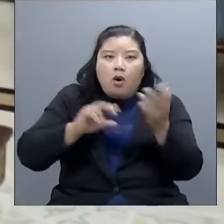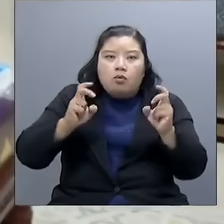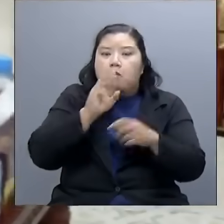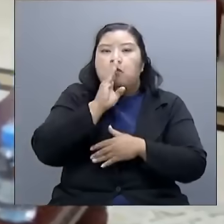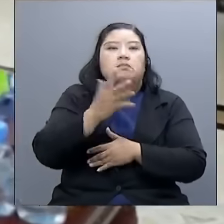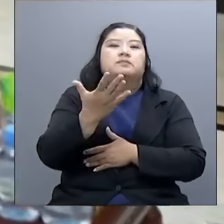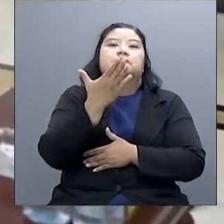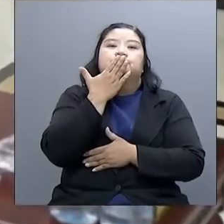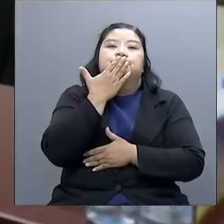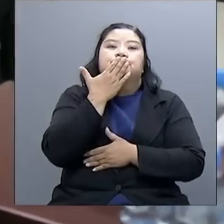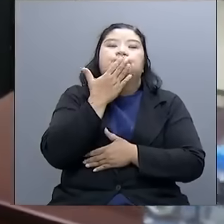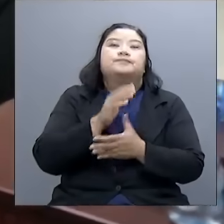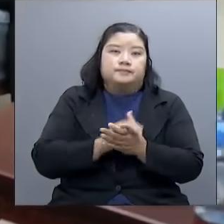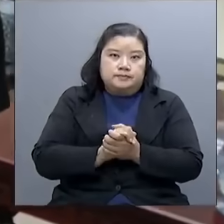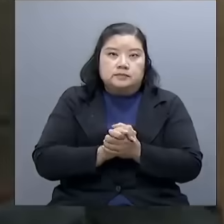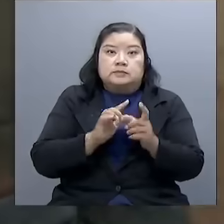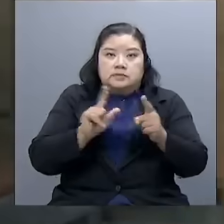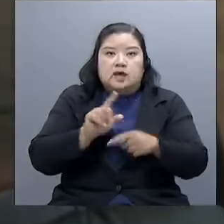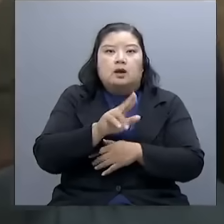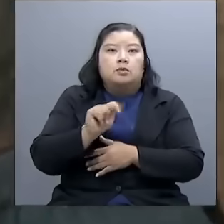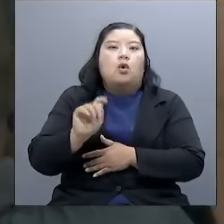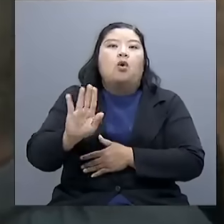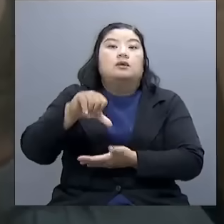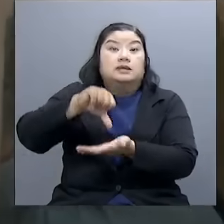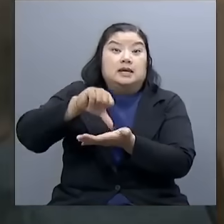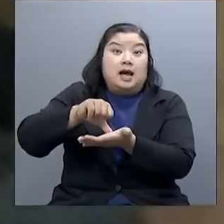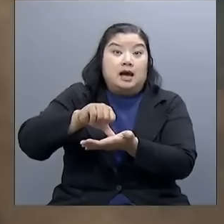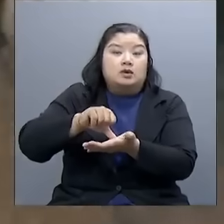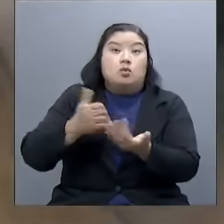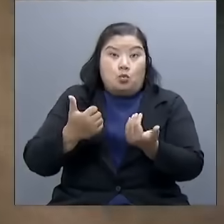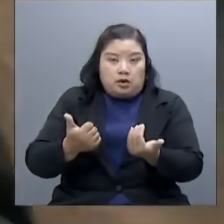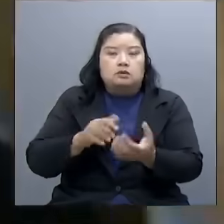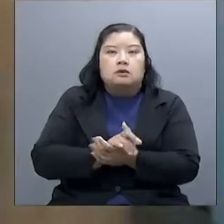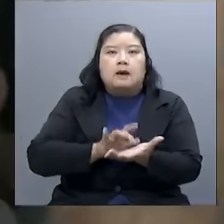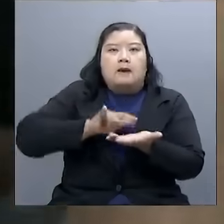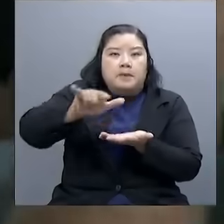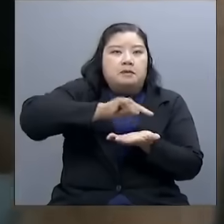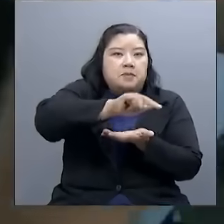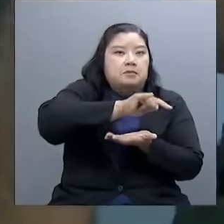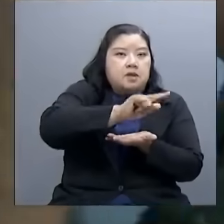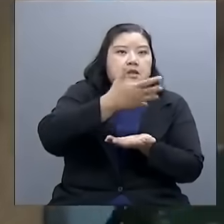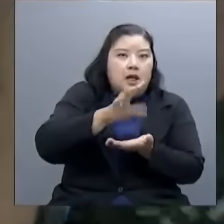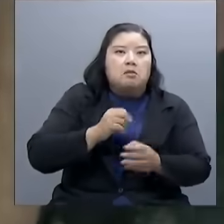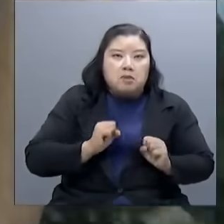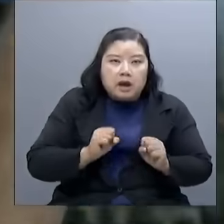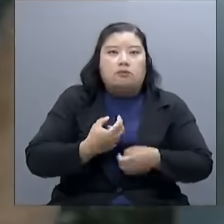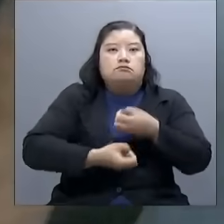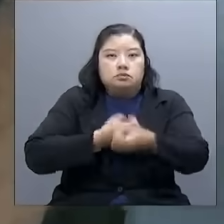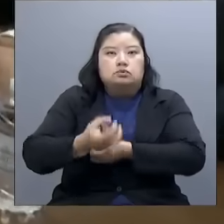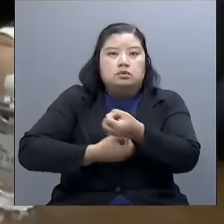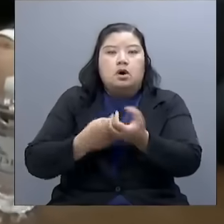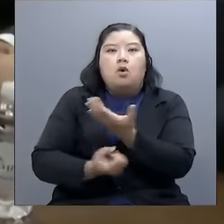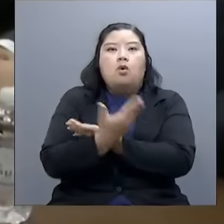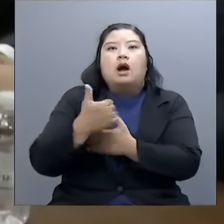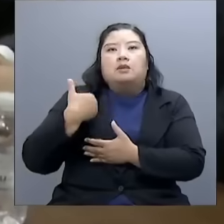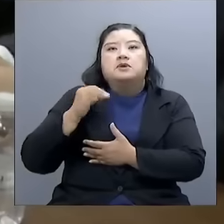ใดค่ะขณะที่รัฐมนตรีอิหร่านใช้โอกาสระหว่างการทัวร์ตะวันออกกลางย้ำในทุกเวทีนะคะถึงโอกาสเสี่ยงของสงคร